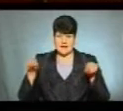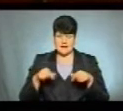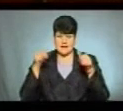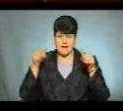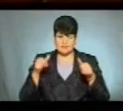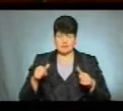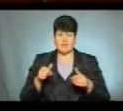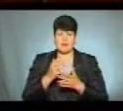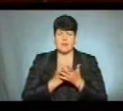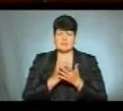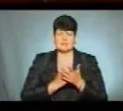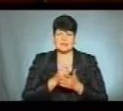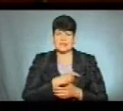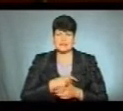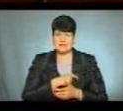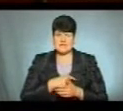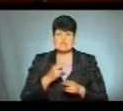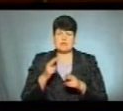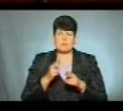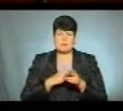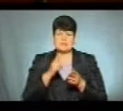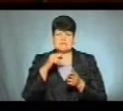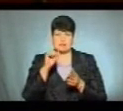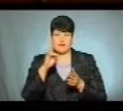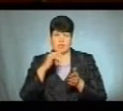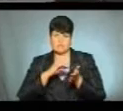народні депутати України без вихідних даних.